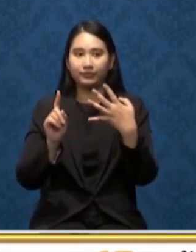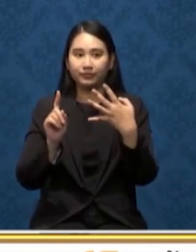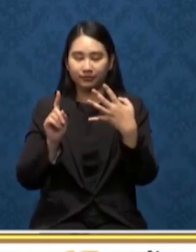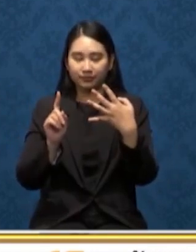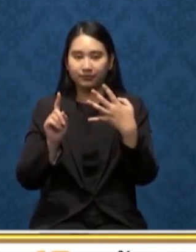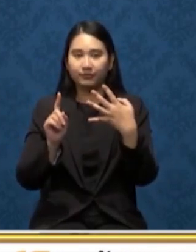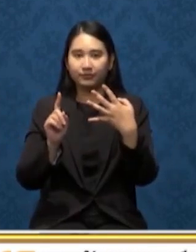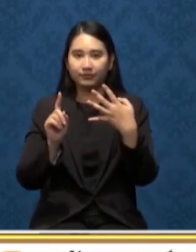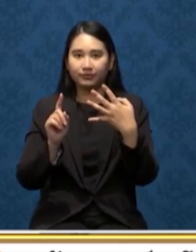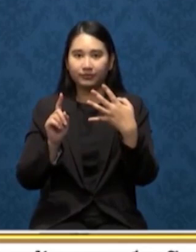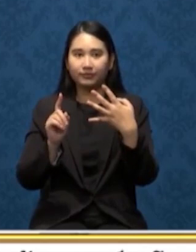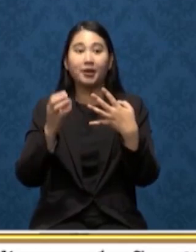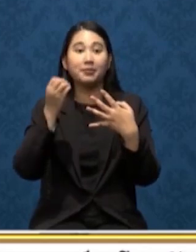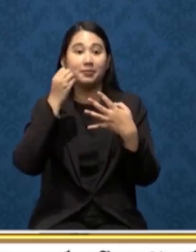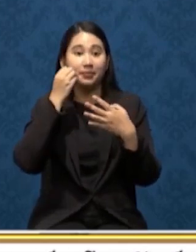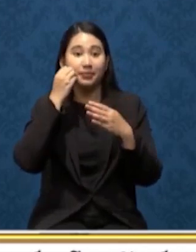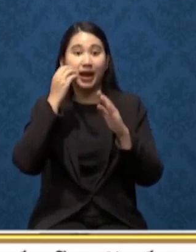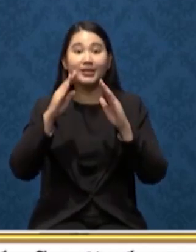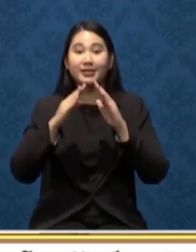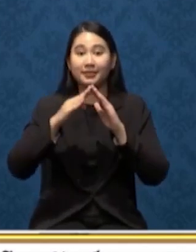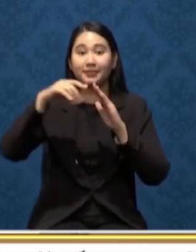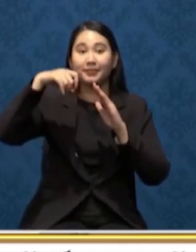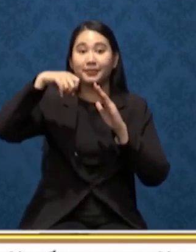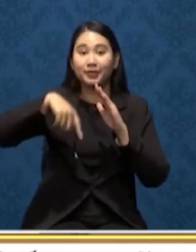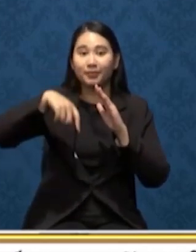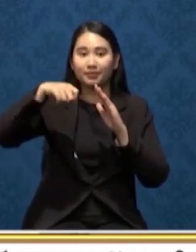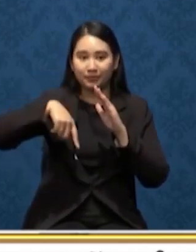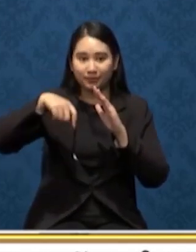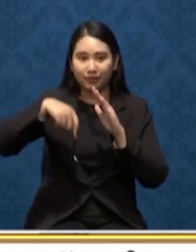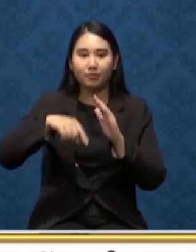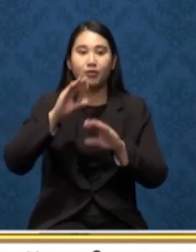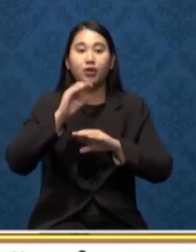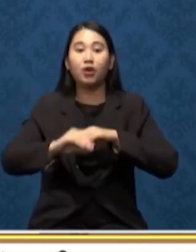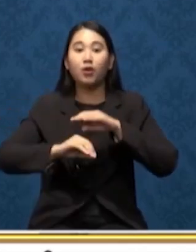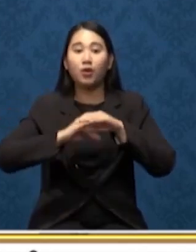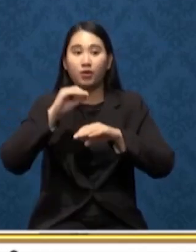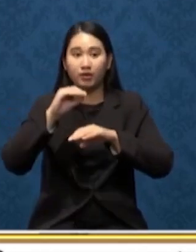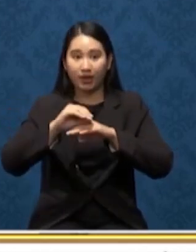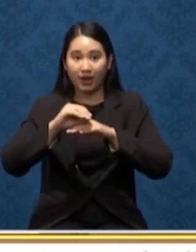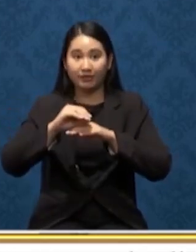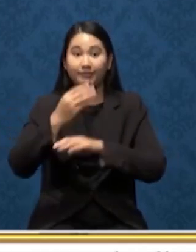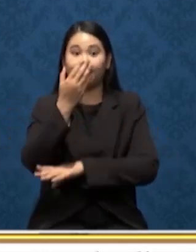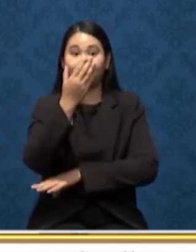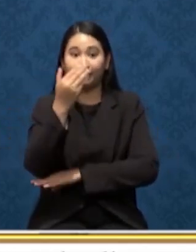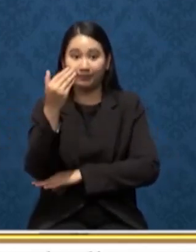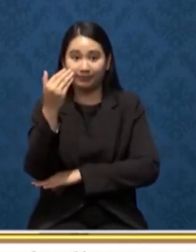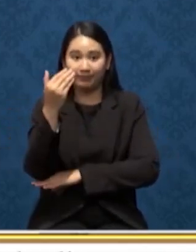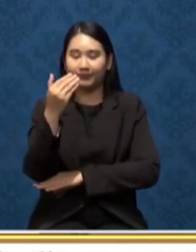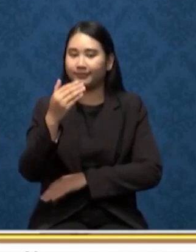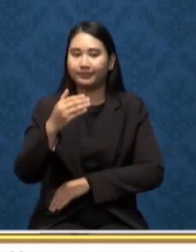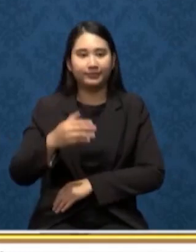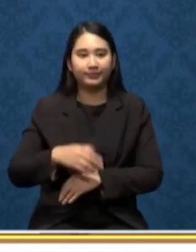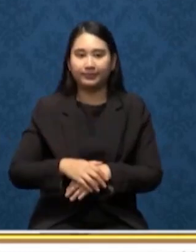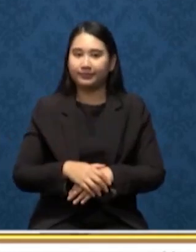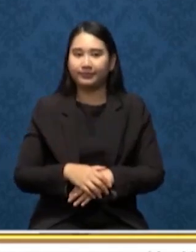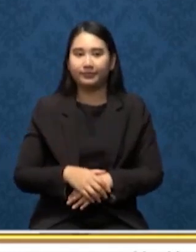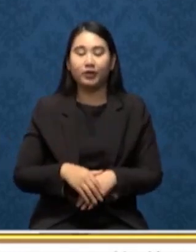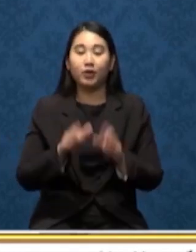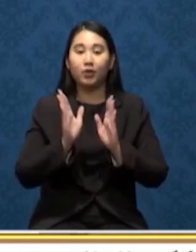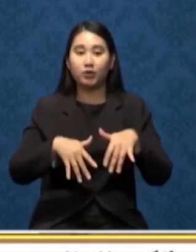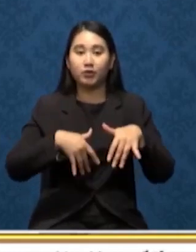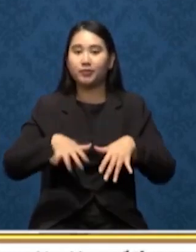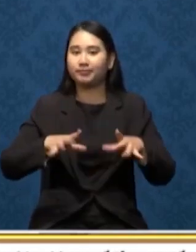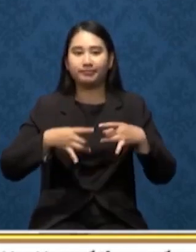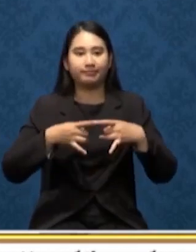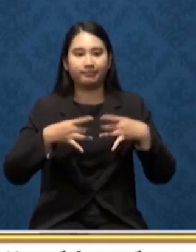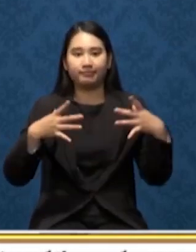อยู่อาศัยในโครงการการเคหะเอื้ออาทรของเ่อการแแห่งชาตินะครับไม่ตอบโจทย์ไม่ตอบสนองความต้องการของพี่น้องประชา